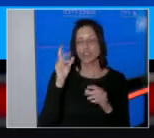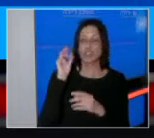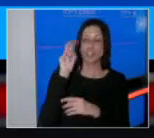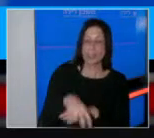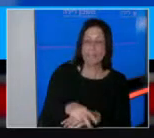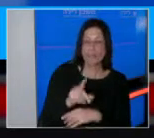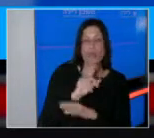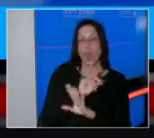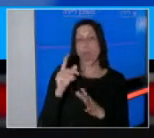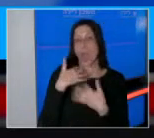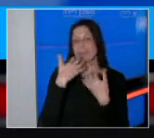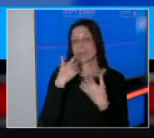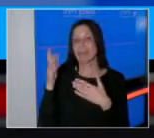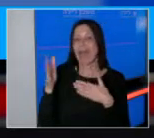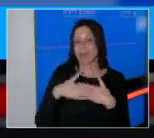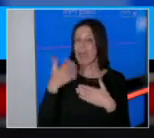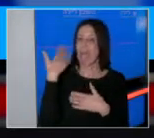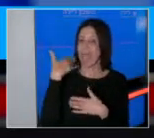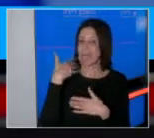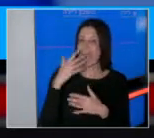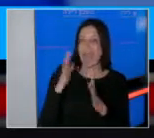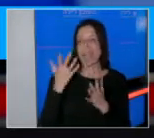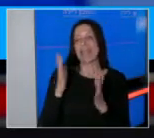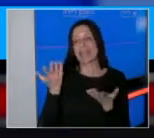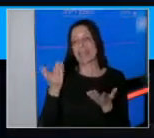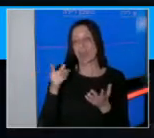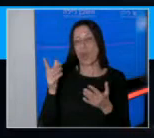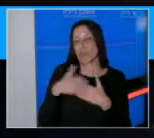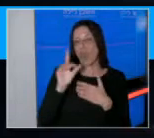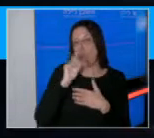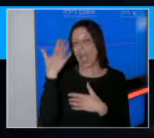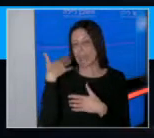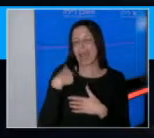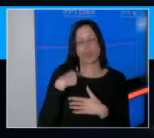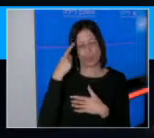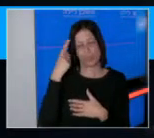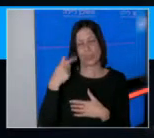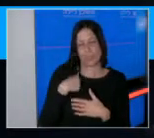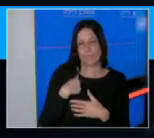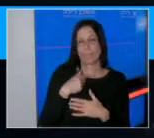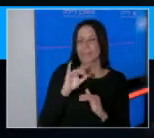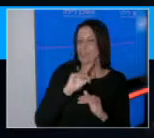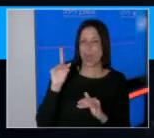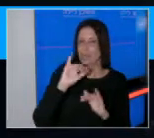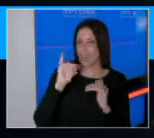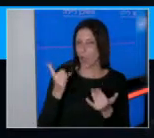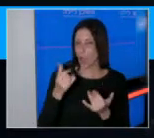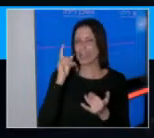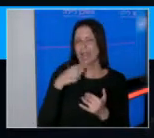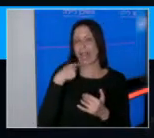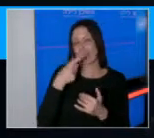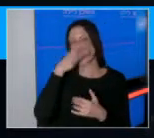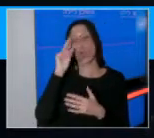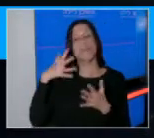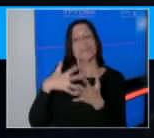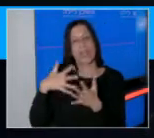אחד לא באמת מספר שהחתונה הייתה. אז הם כביכול, החתונה עוד לא התקיימה. אנחנו יודעות, צריך להגיד, זה לא נכון. ההורים נחקרו.